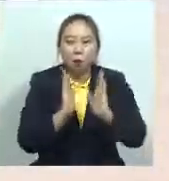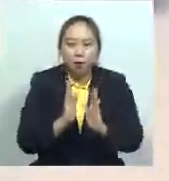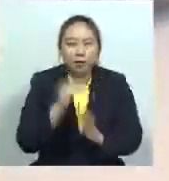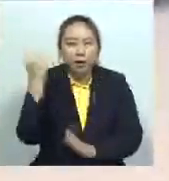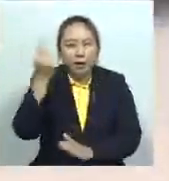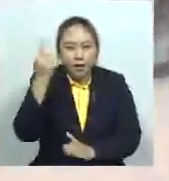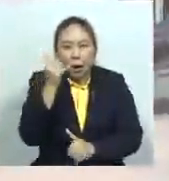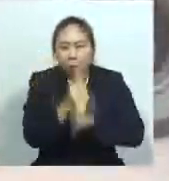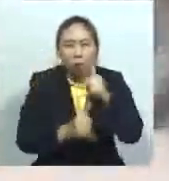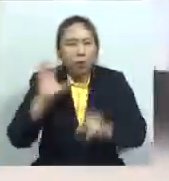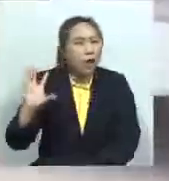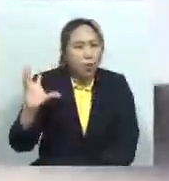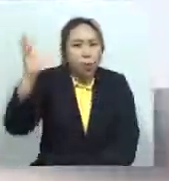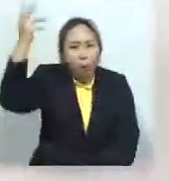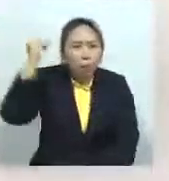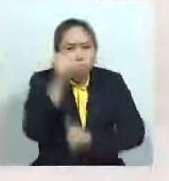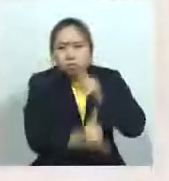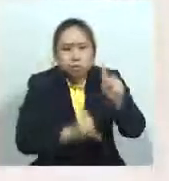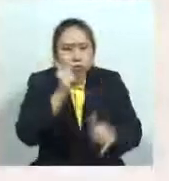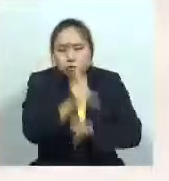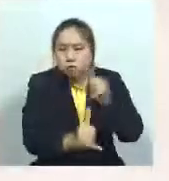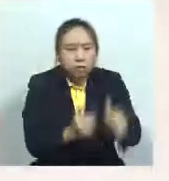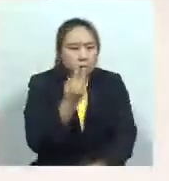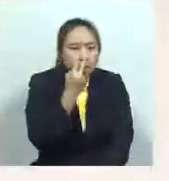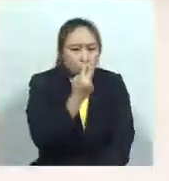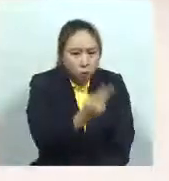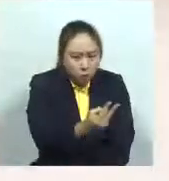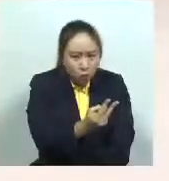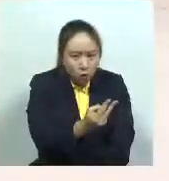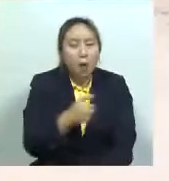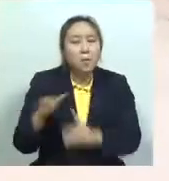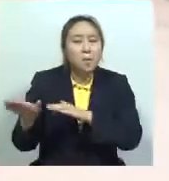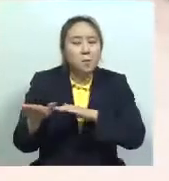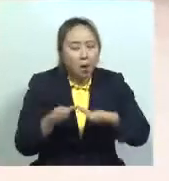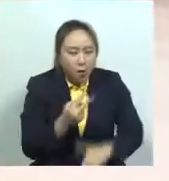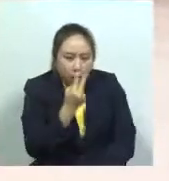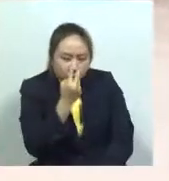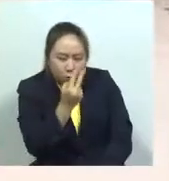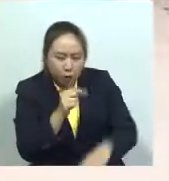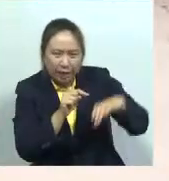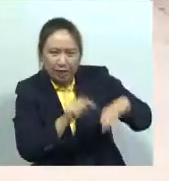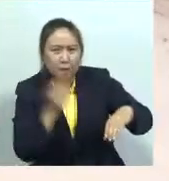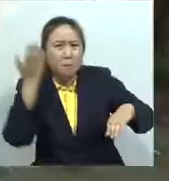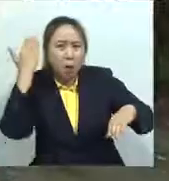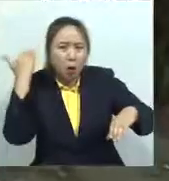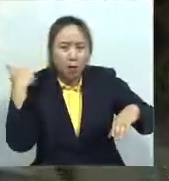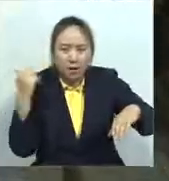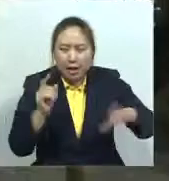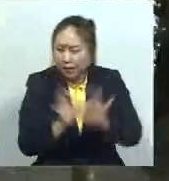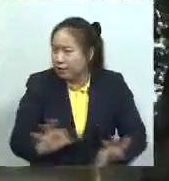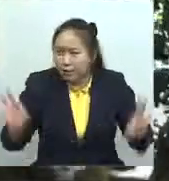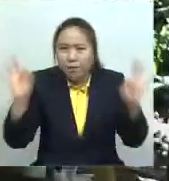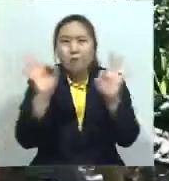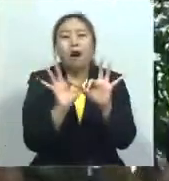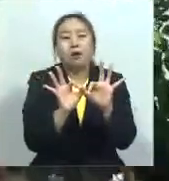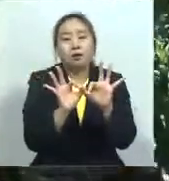ยวที่มีผู้คนจากทั่วโลกเดินทางมาเยี่ยมเยียนพร้อมเพื่อที่จะมาย้อนรอยดูสถานที่ที่เคยเกิดเหตุการณ์สำคั